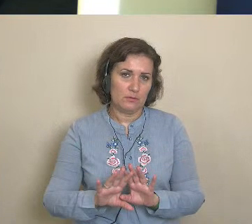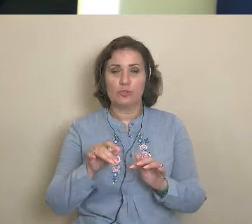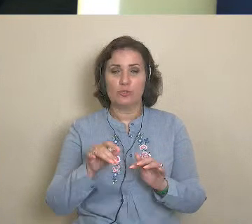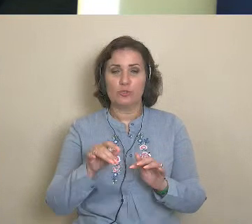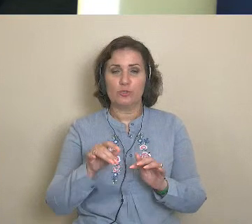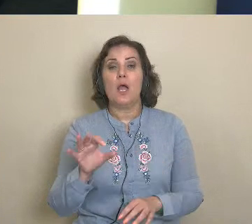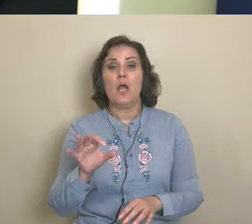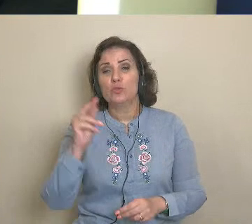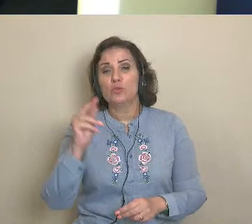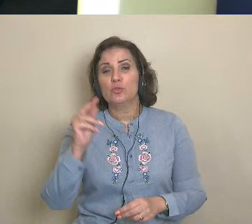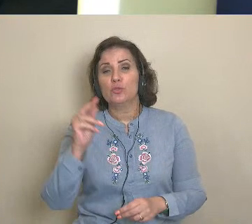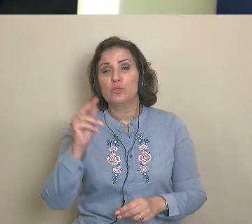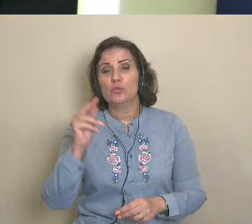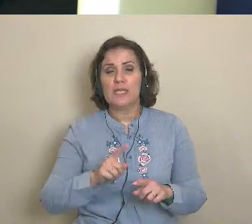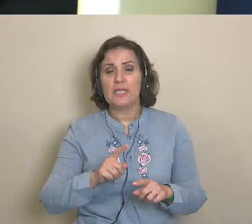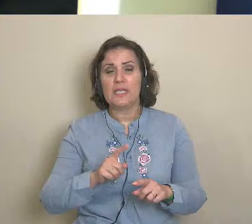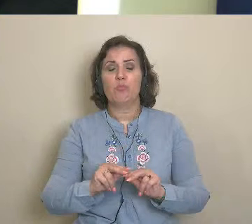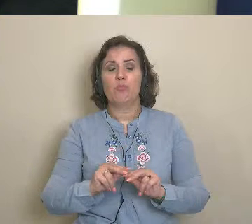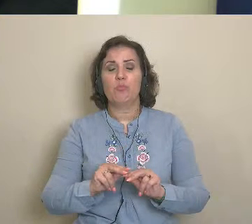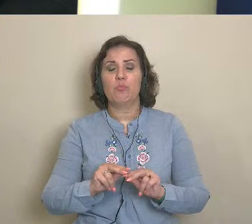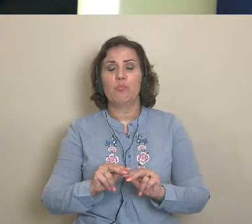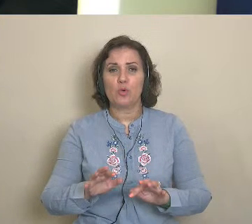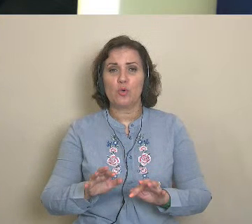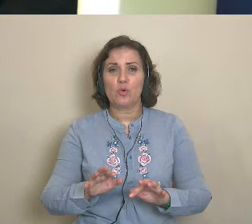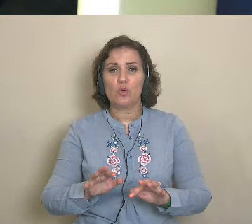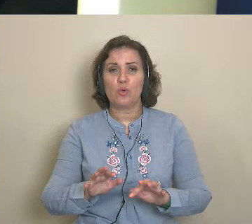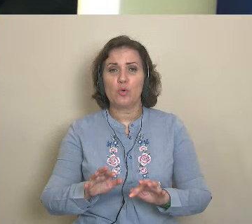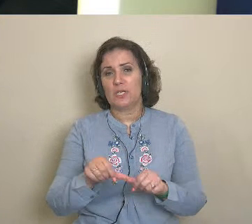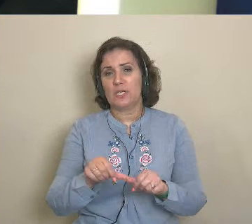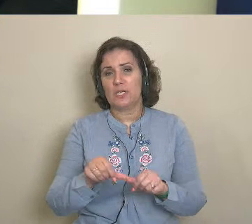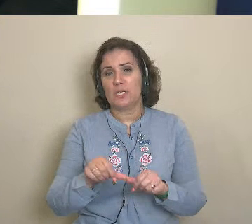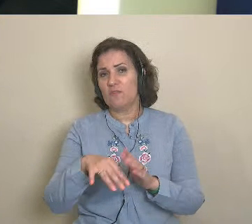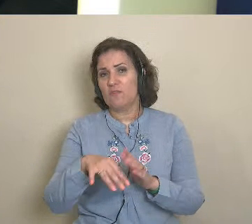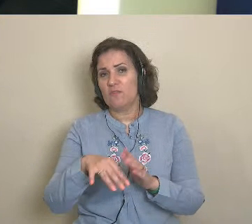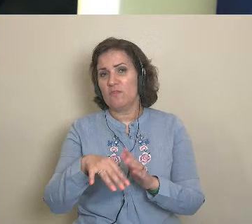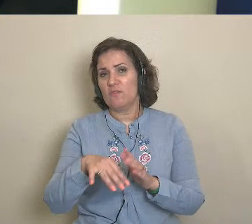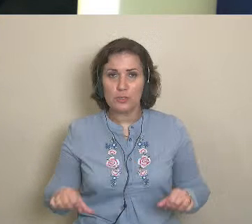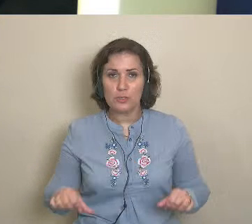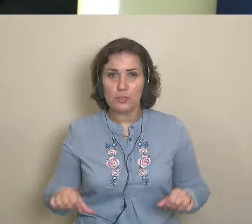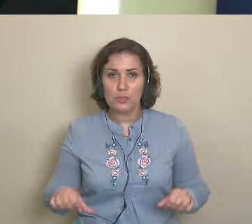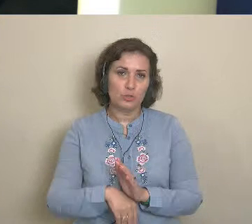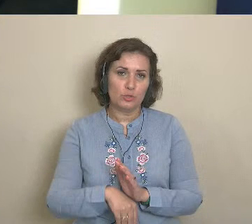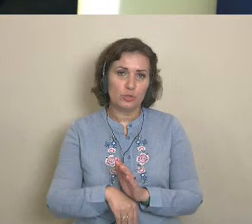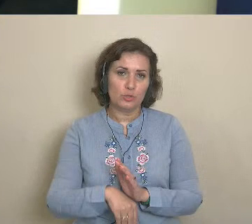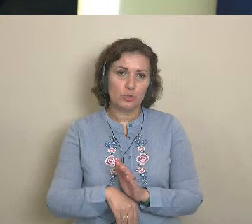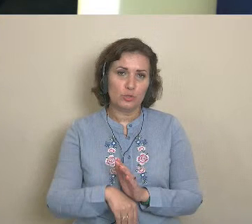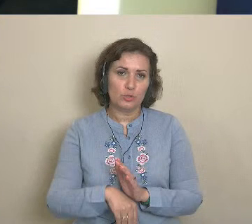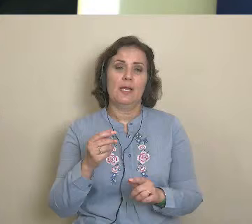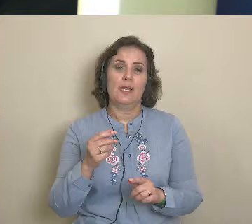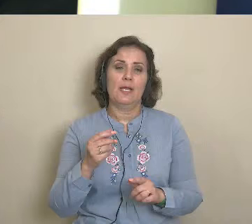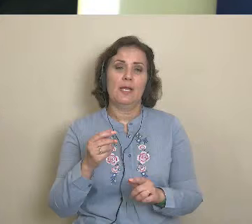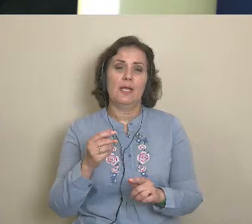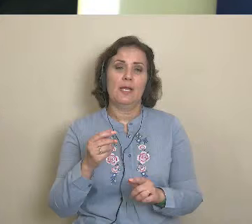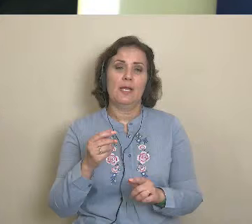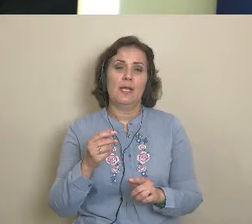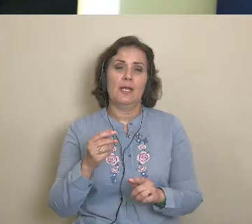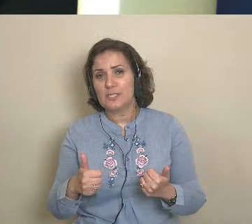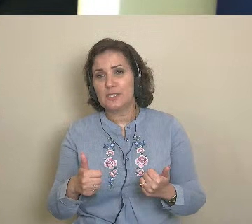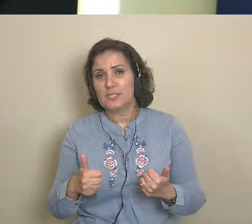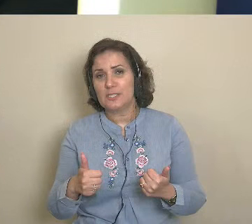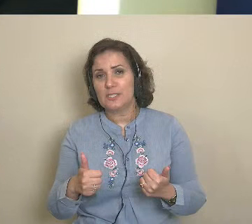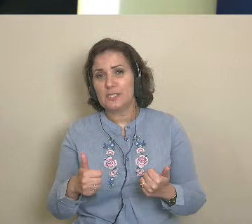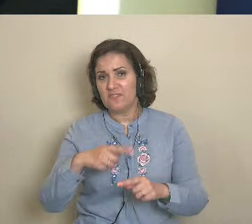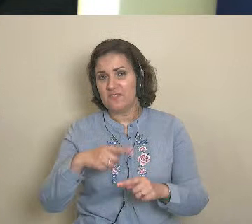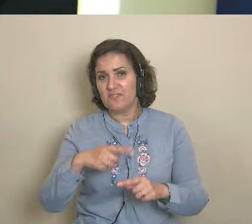October, щодо навчання та просвітницької кампанії, тут, окрім Центральної виборчої комісії, долучилися як громадські організації вітчизняні,